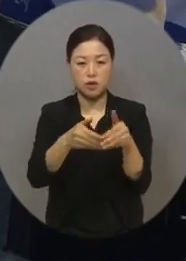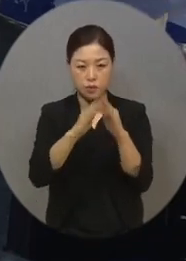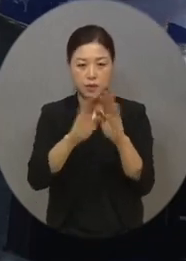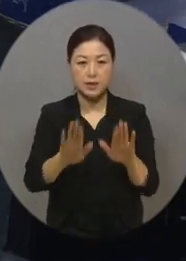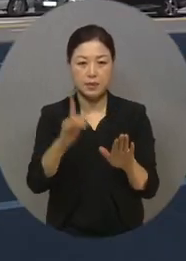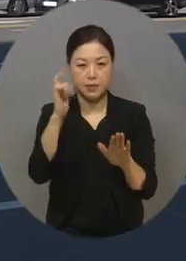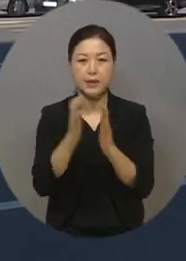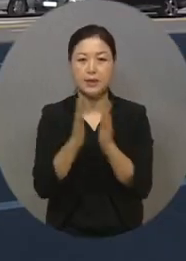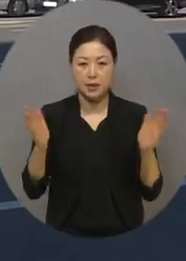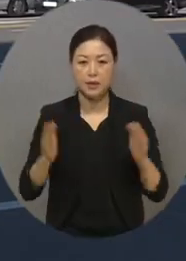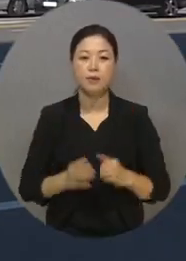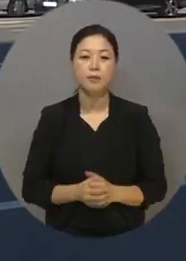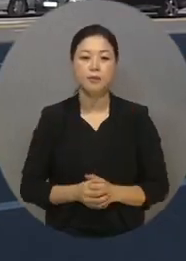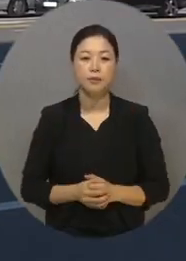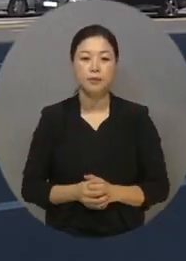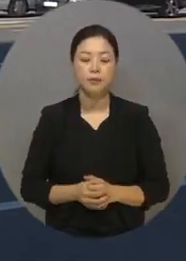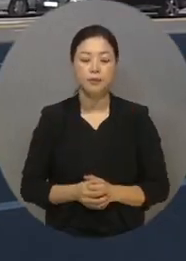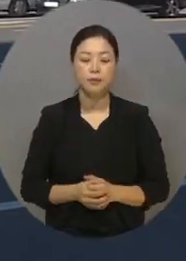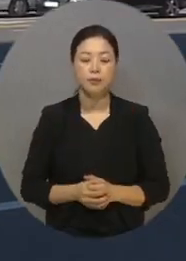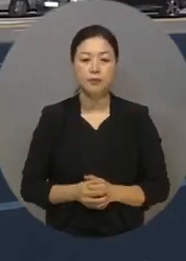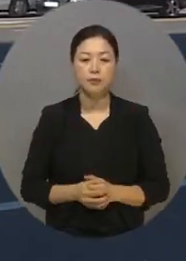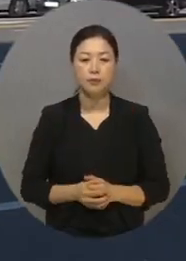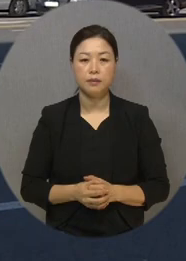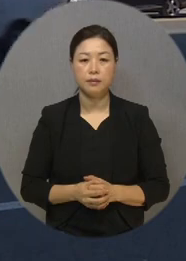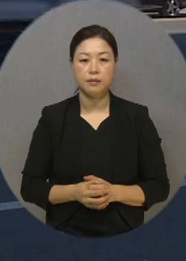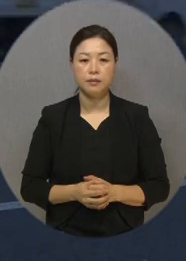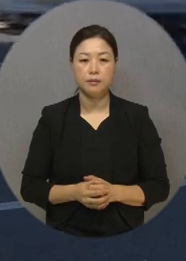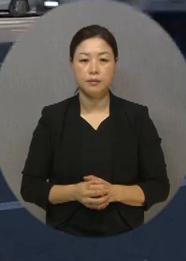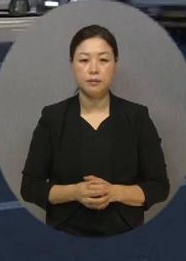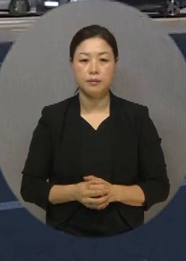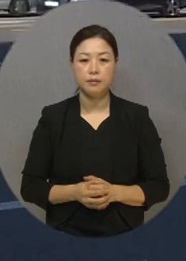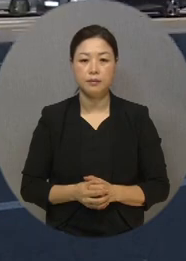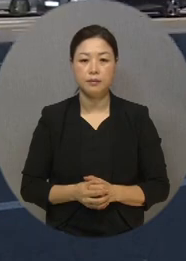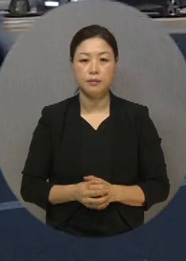개정추진연대의 출범으로 그 시작을 알렸습니다. 복지TV 뉴스 최유라입니다.